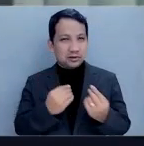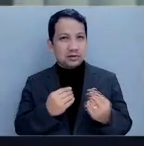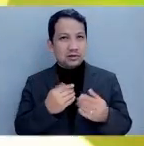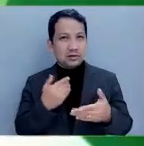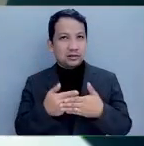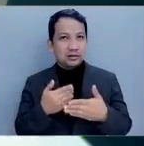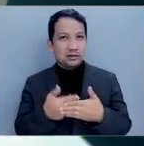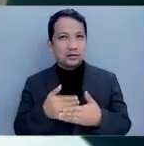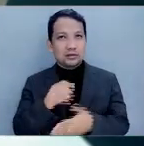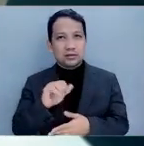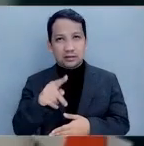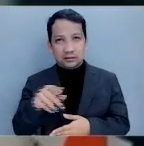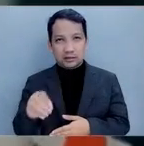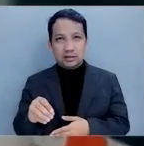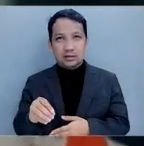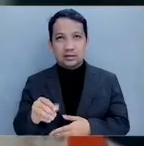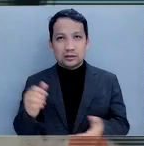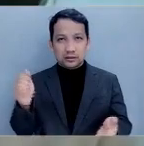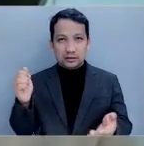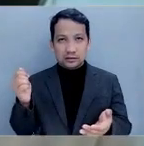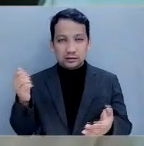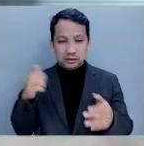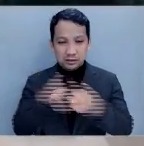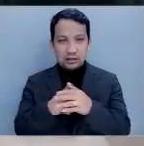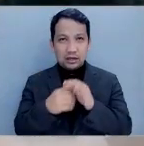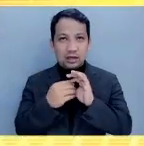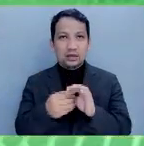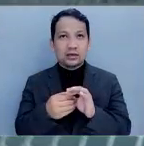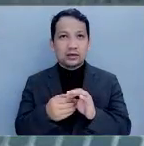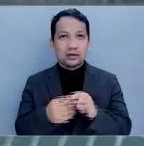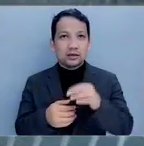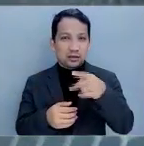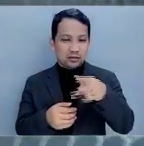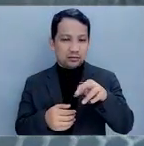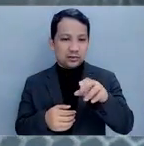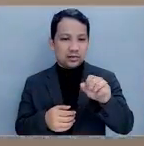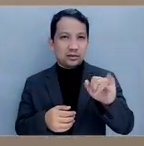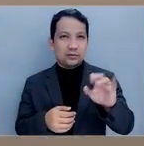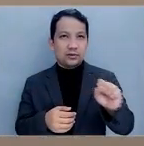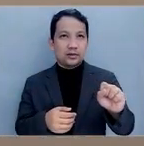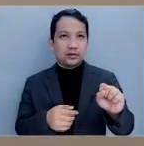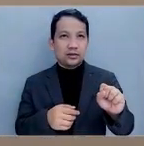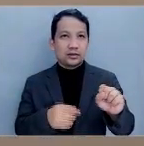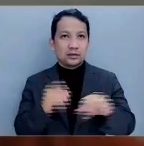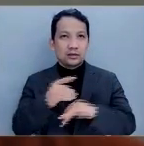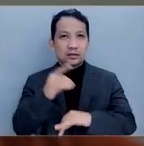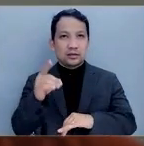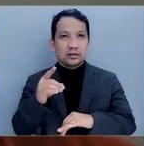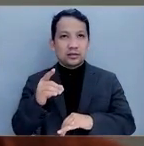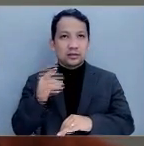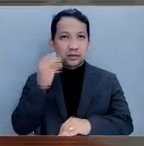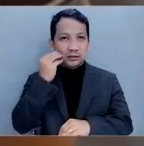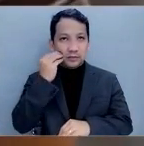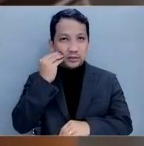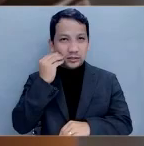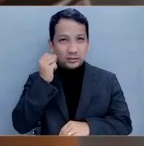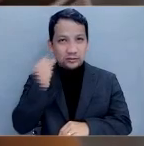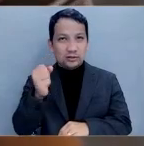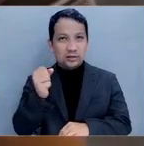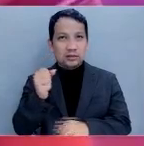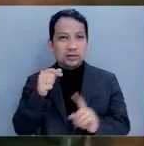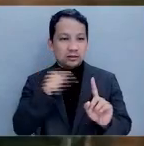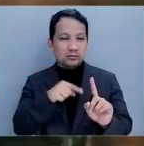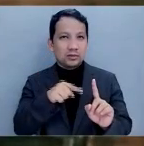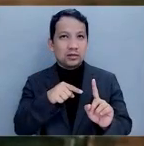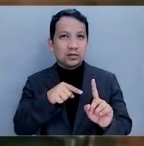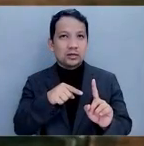lang sa akin. Papasok na rin sa hapon serye na Pirapirasong Paraiso si Diamond Star Maricel Soriano. Siya ang